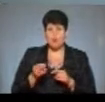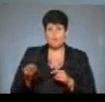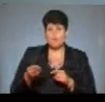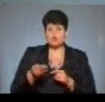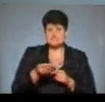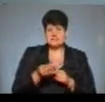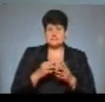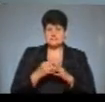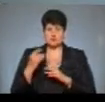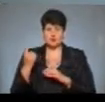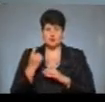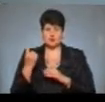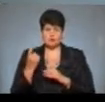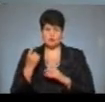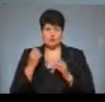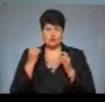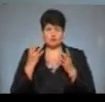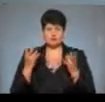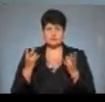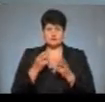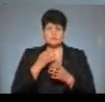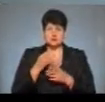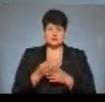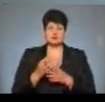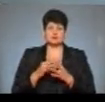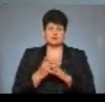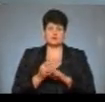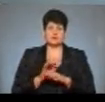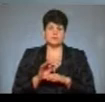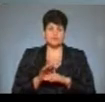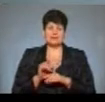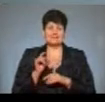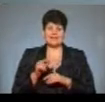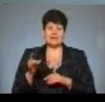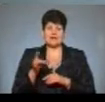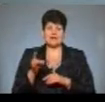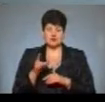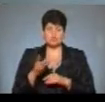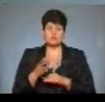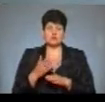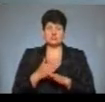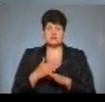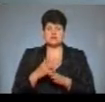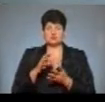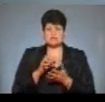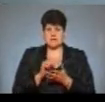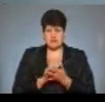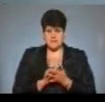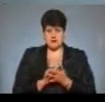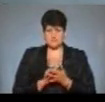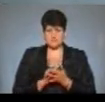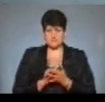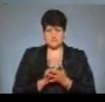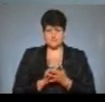посівах сільськогосподарських культур, то слід відмітити, що аграрії тих самих районів певну частину свою займають, певну частку,